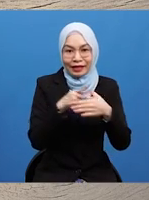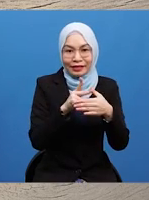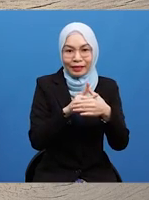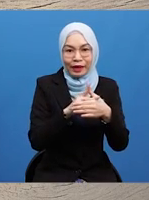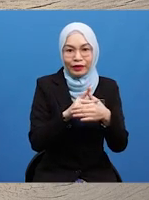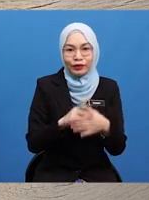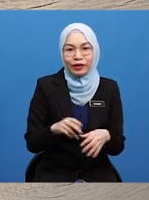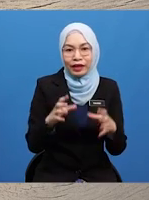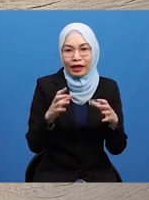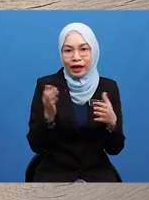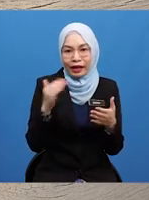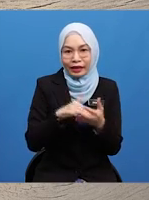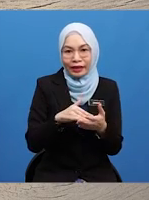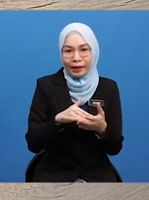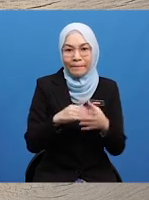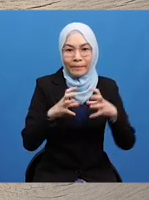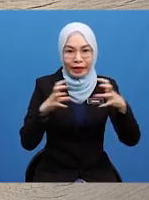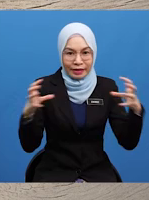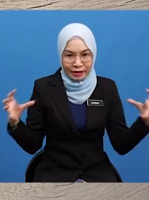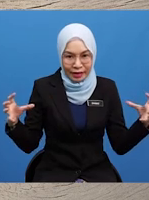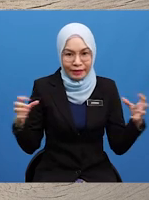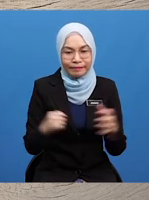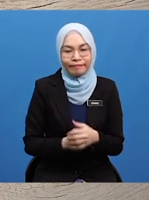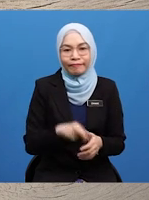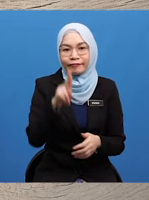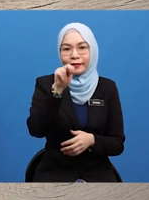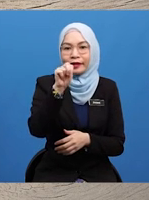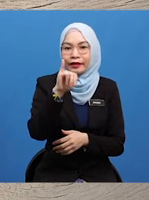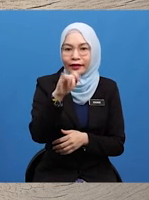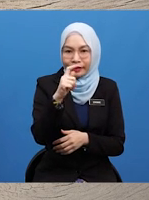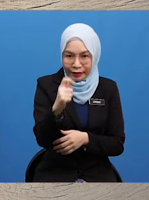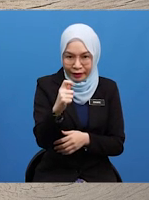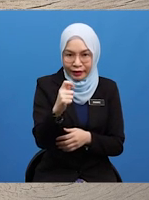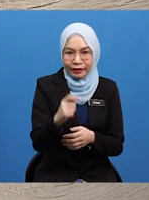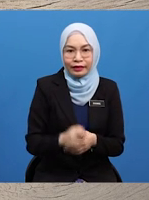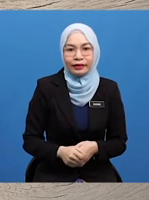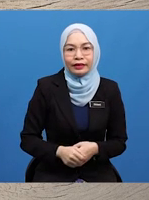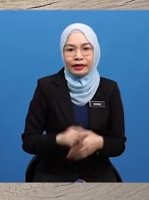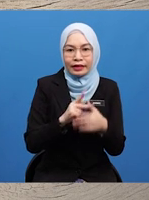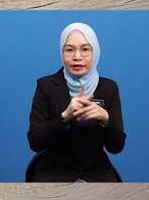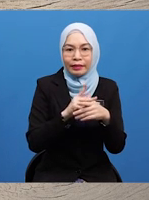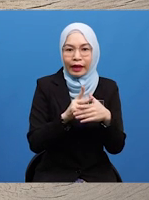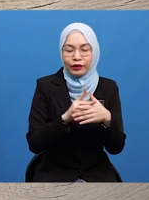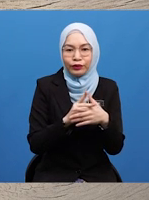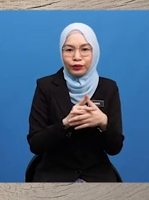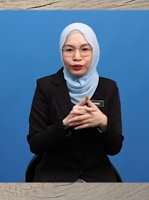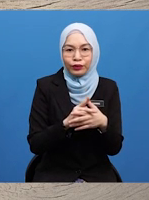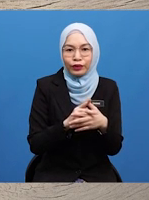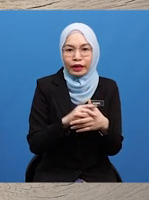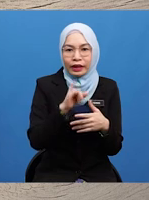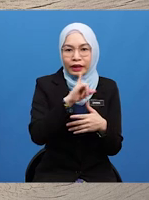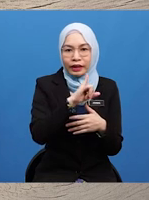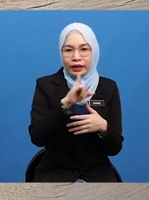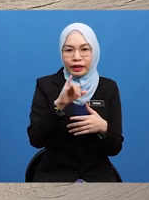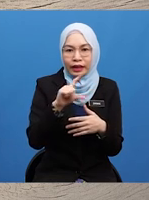padu ialah sentimeter padu, iaitu ditulis sebagai cm3